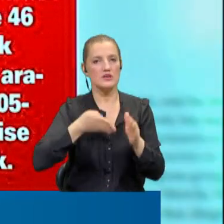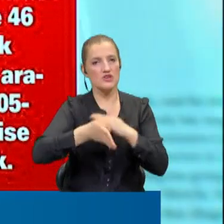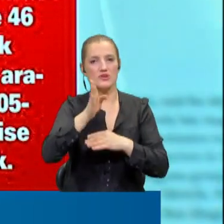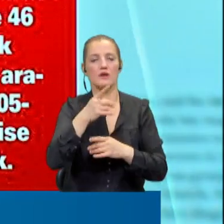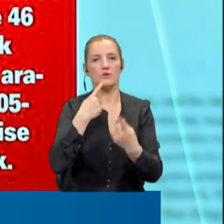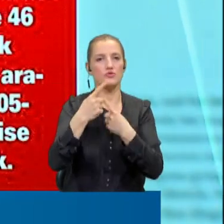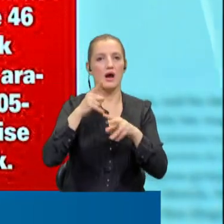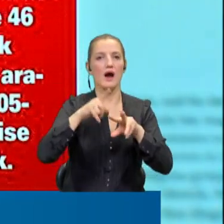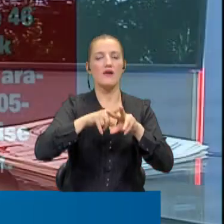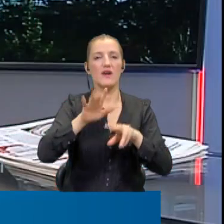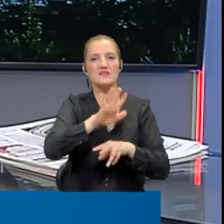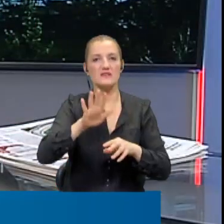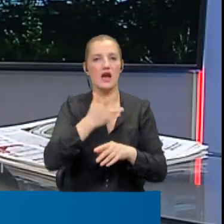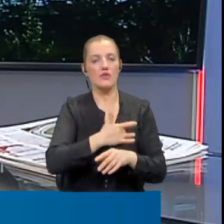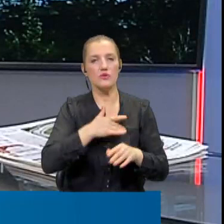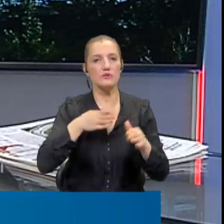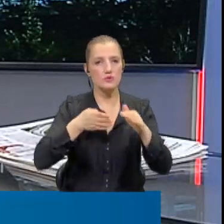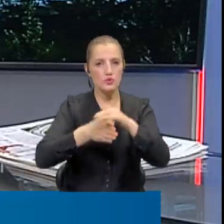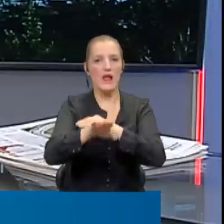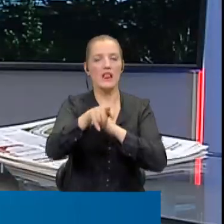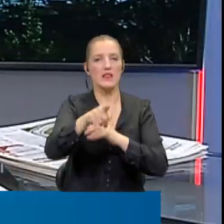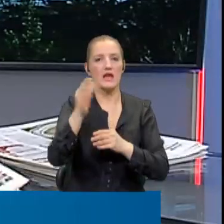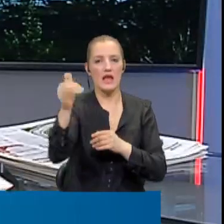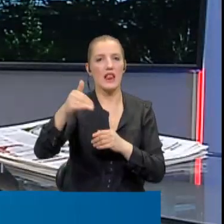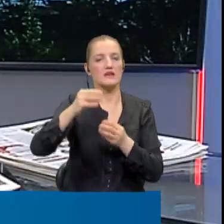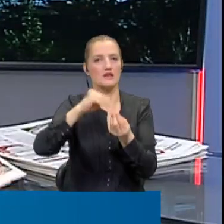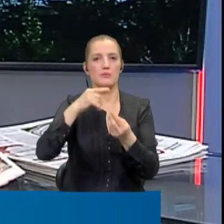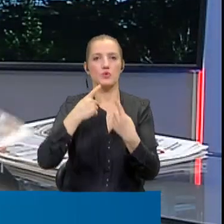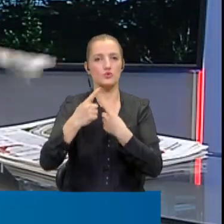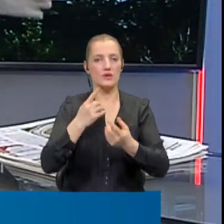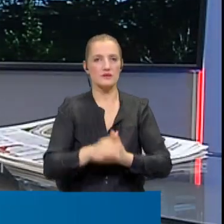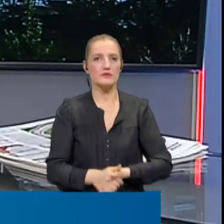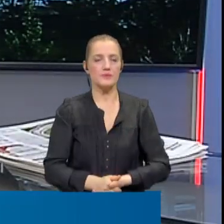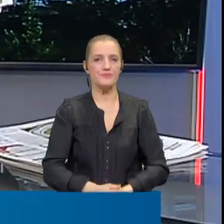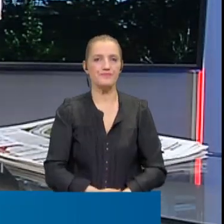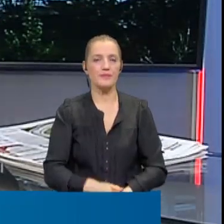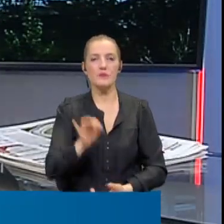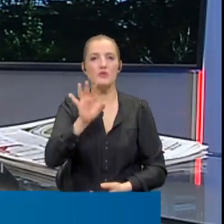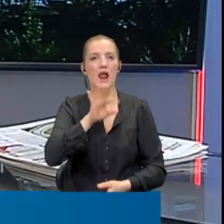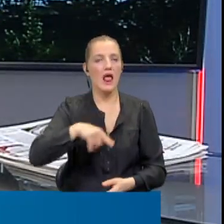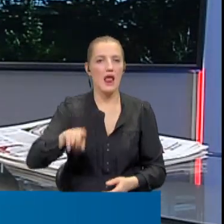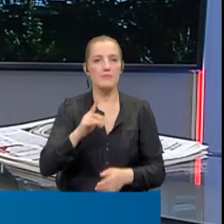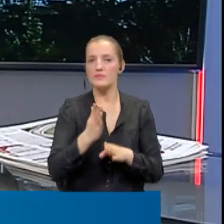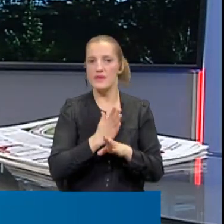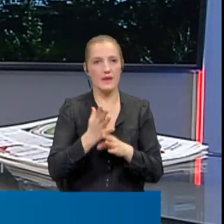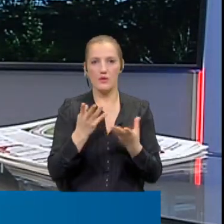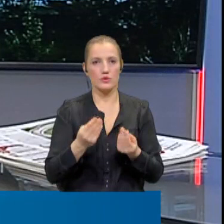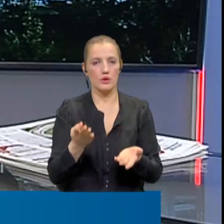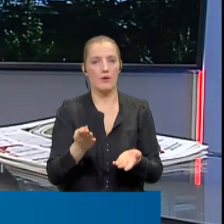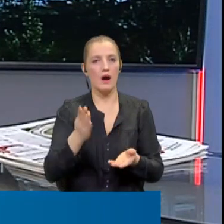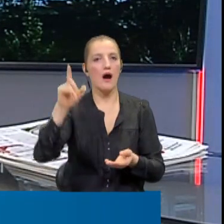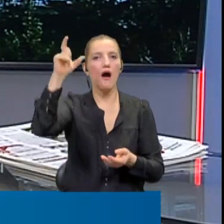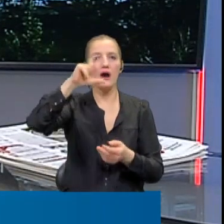konuşacağız Avrasya Tüneli gelen zamlar konuşacağız Fakat bunlar hep neden oluyor